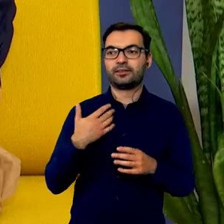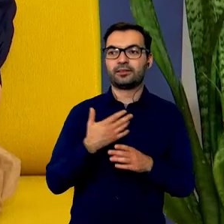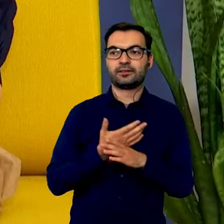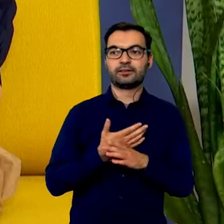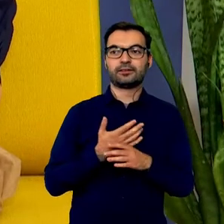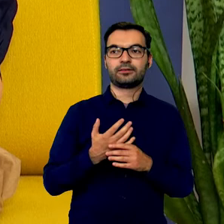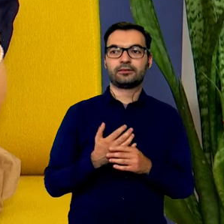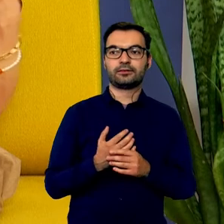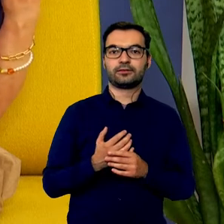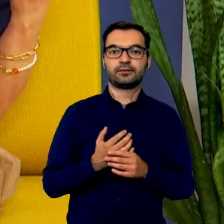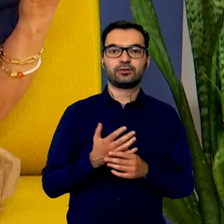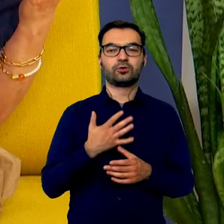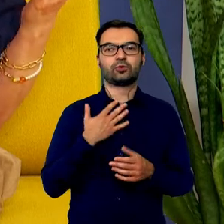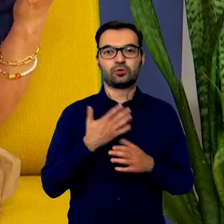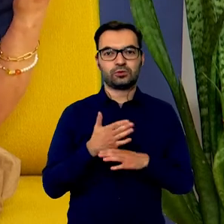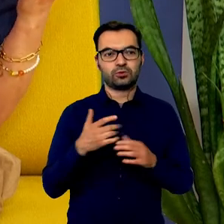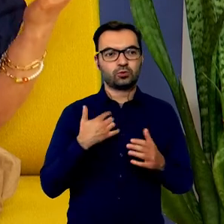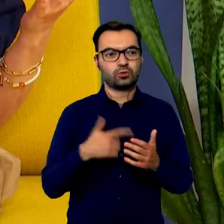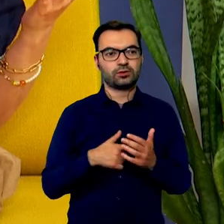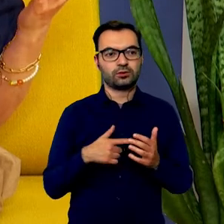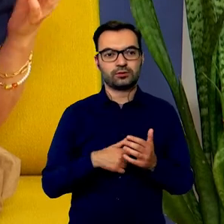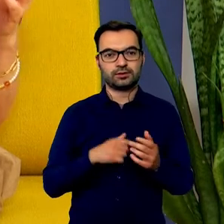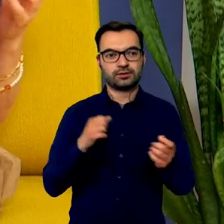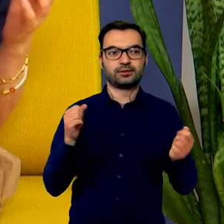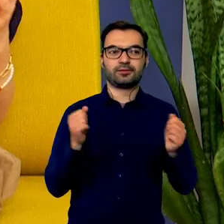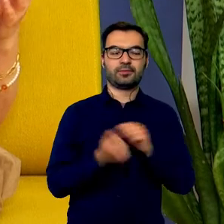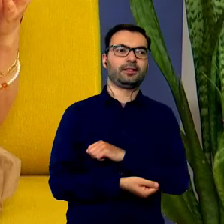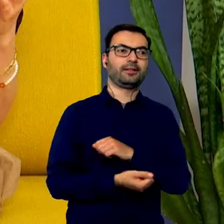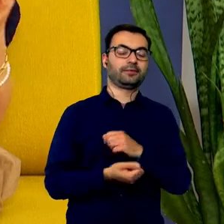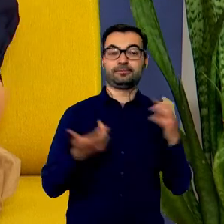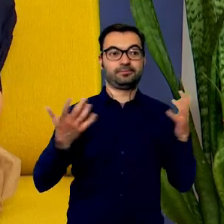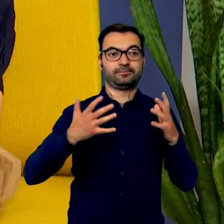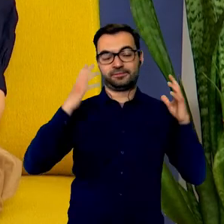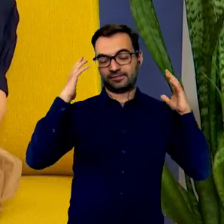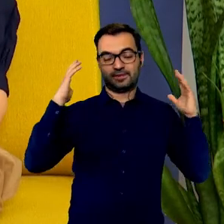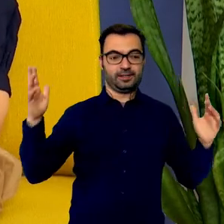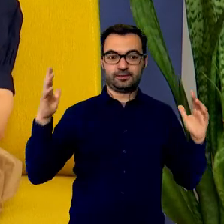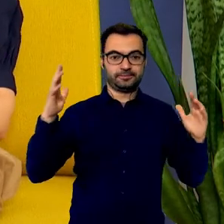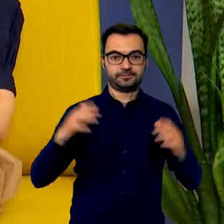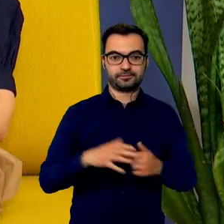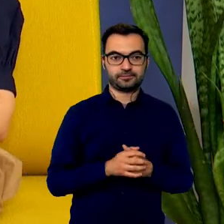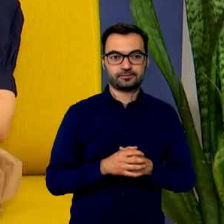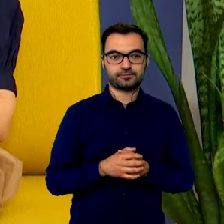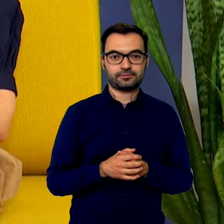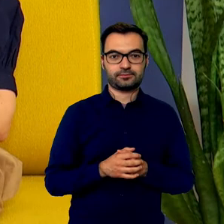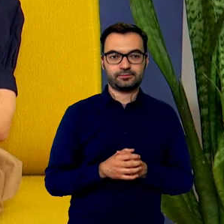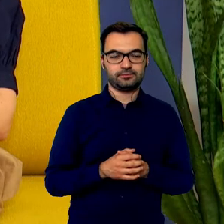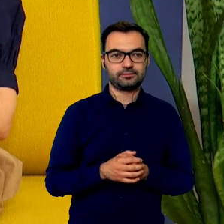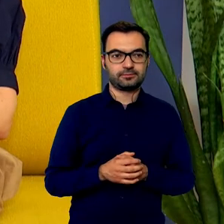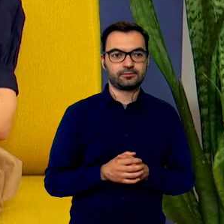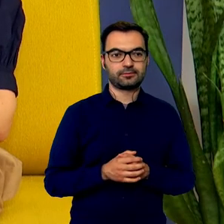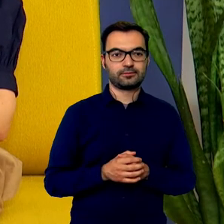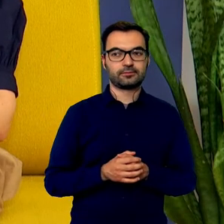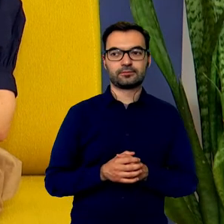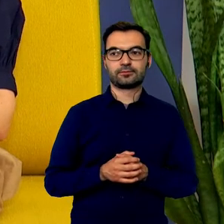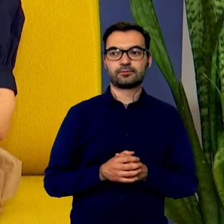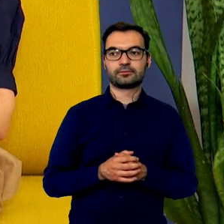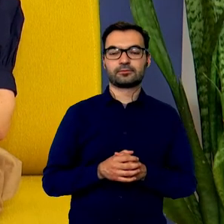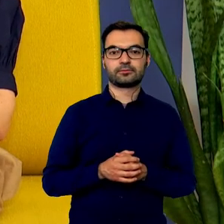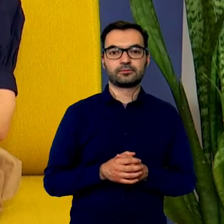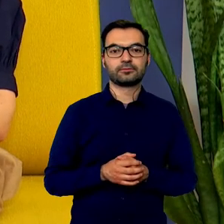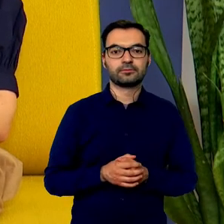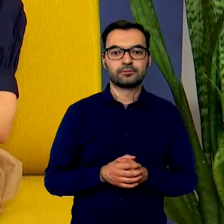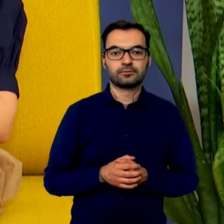zmianą, no, kalibru nieosiągalnego, jeżeli chodzi o wyobraźnię. I